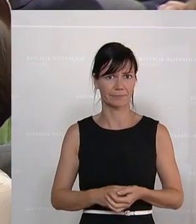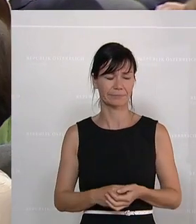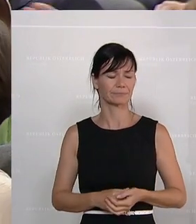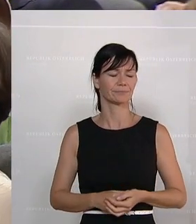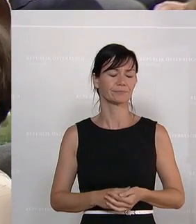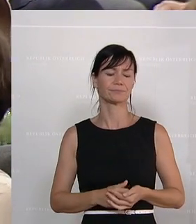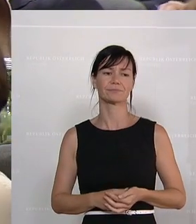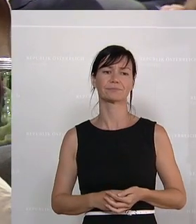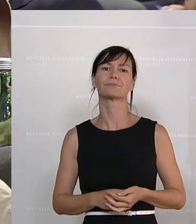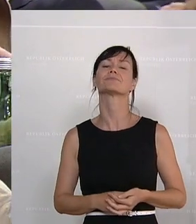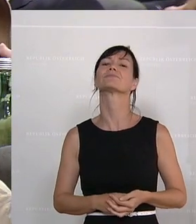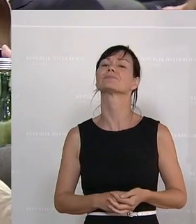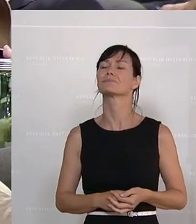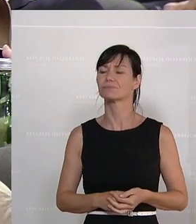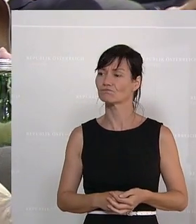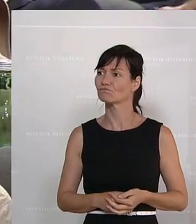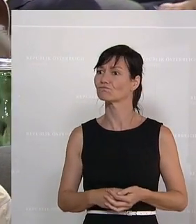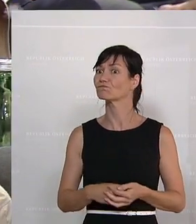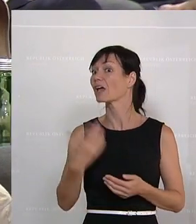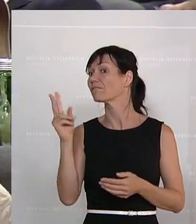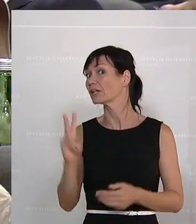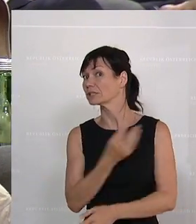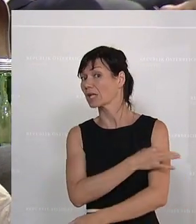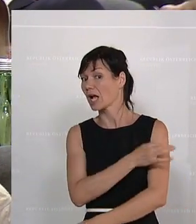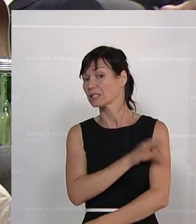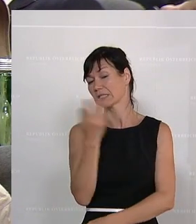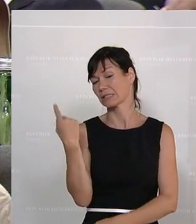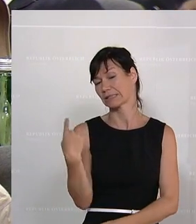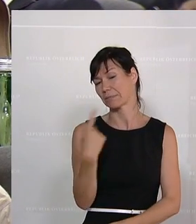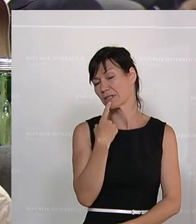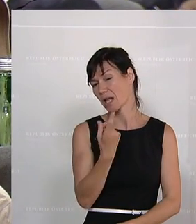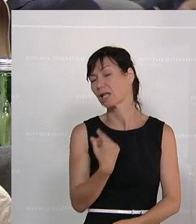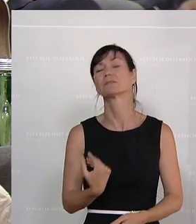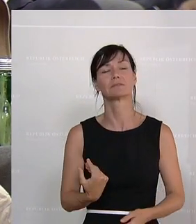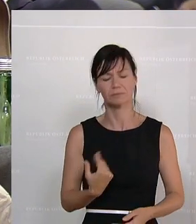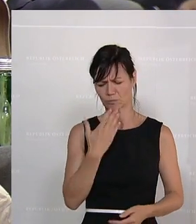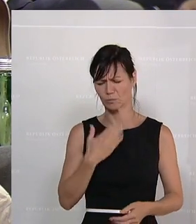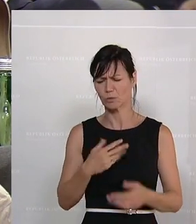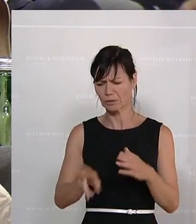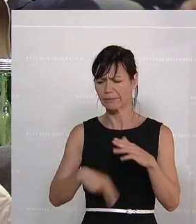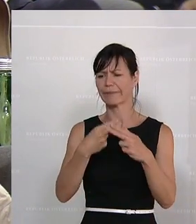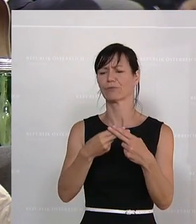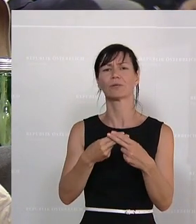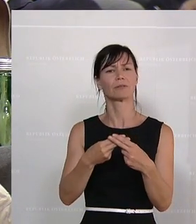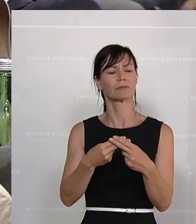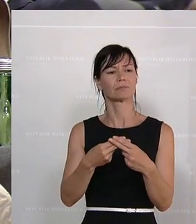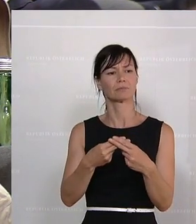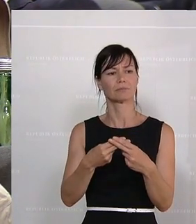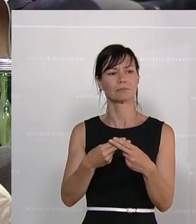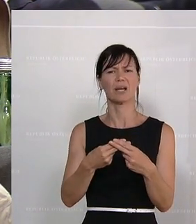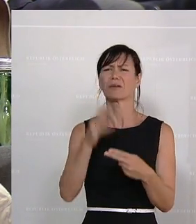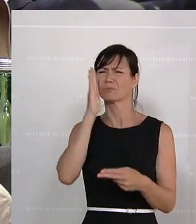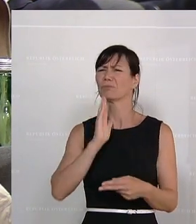und es ist ja von vizekanzler gesprochen worden auf das möchte ich am eingang klar ist dass die leute sie hat gerne dass die